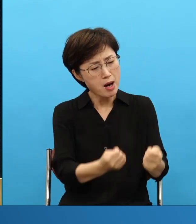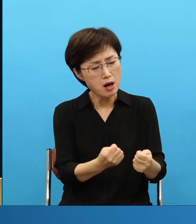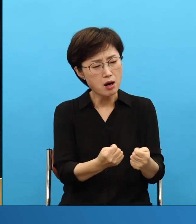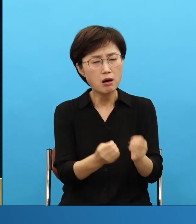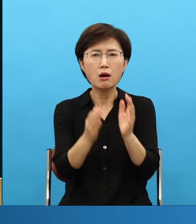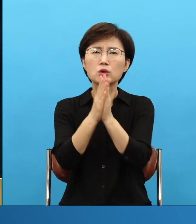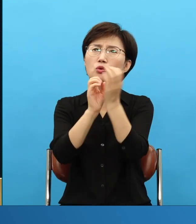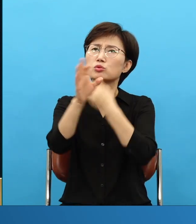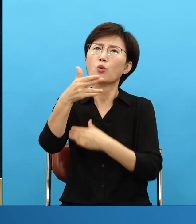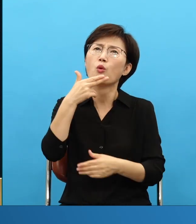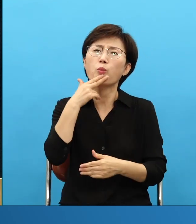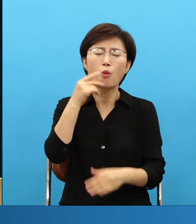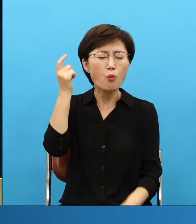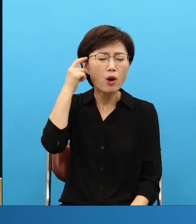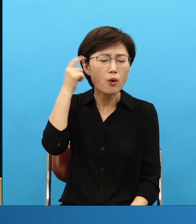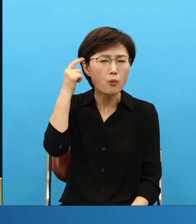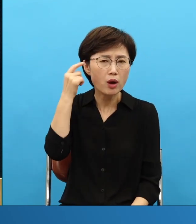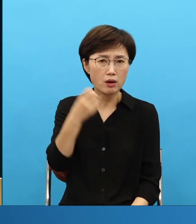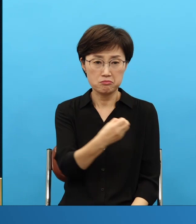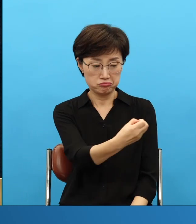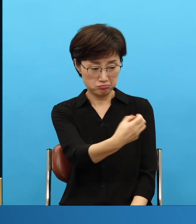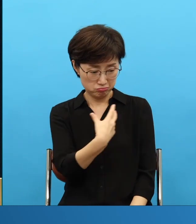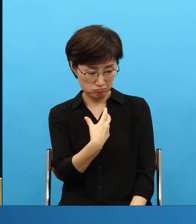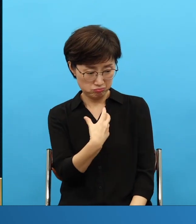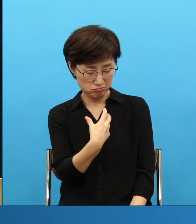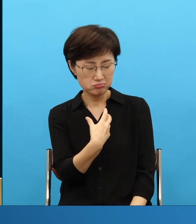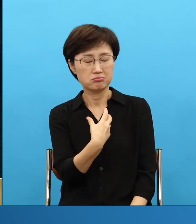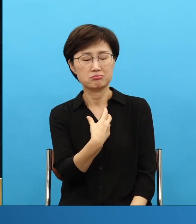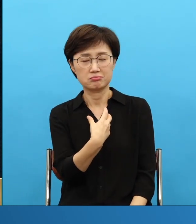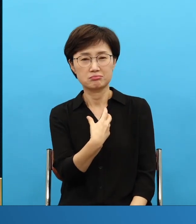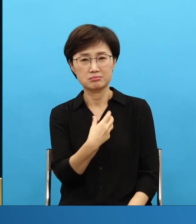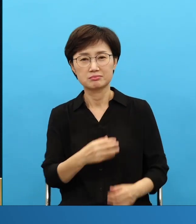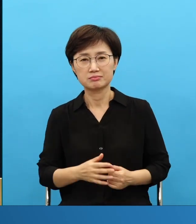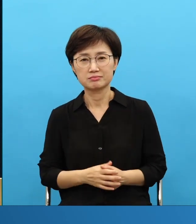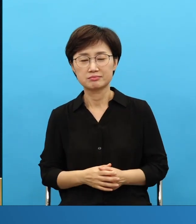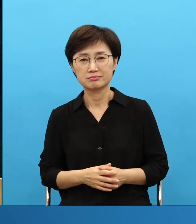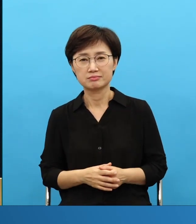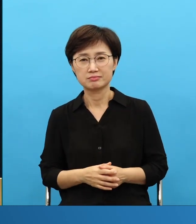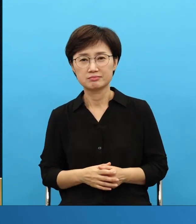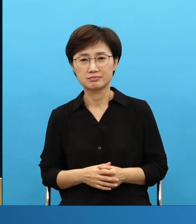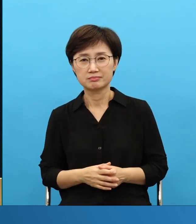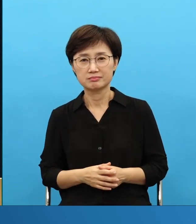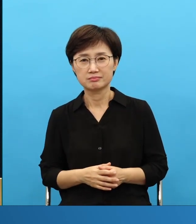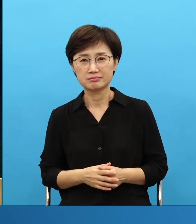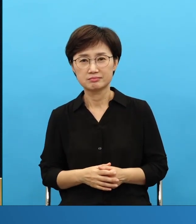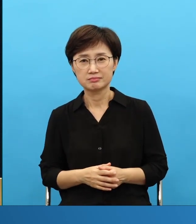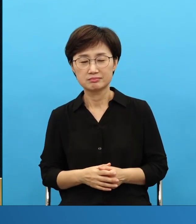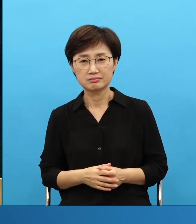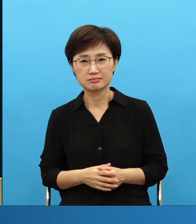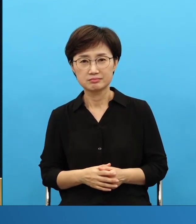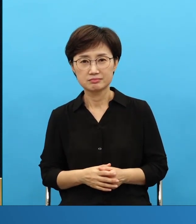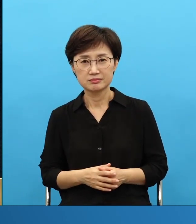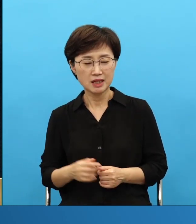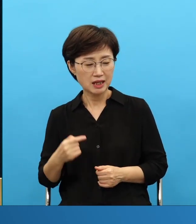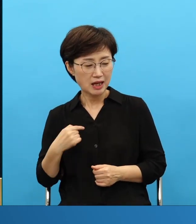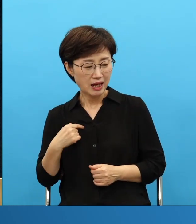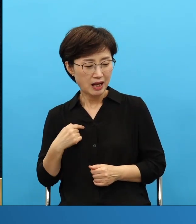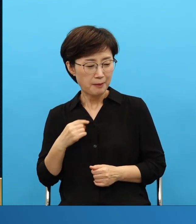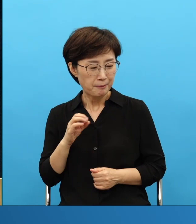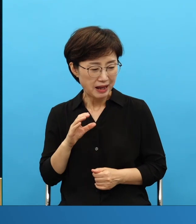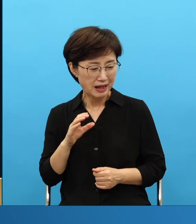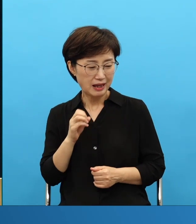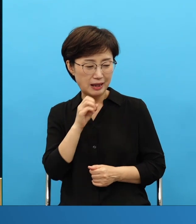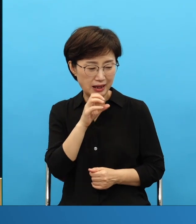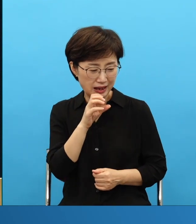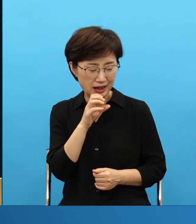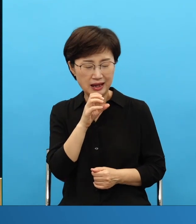also contributed to church construction. But why is it that God is not answering him? 어디서부터 설명을 해야 될지 모르겠더라고요. I